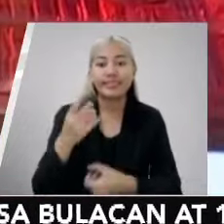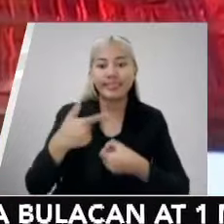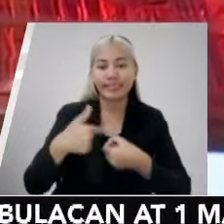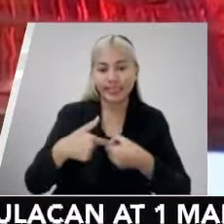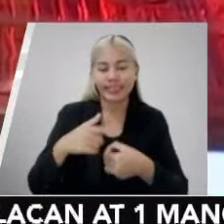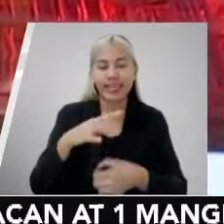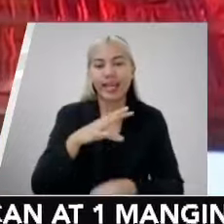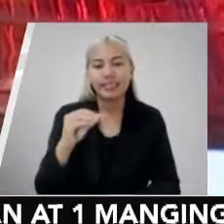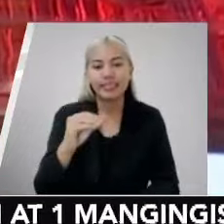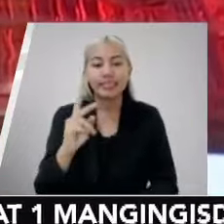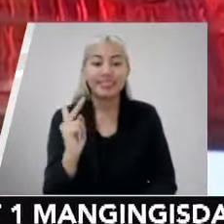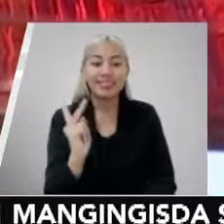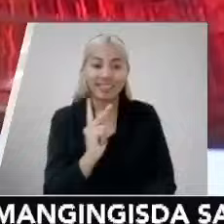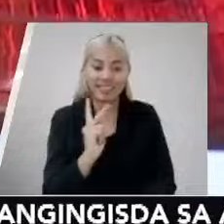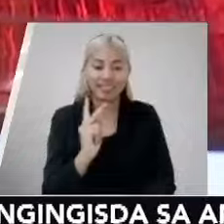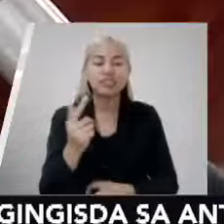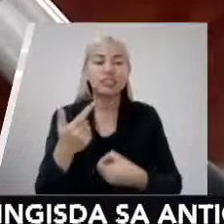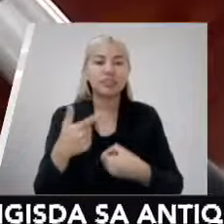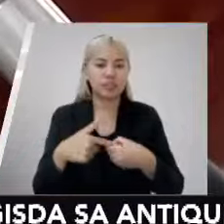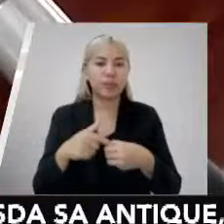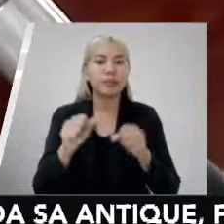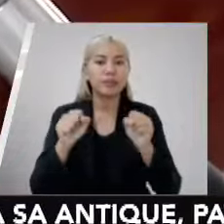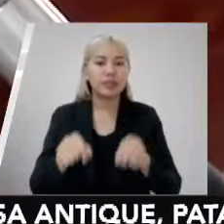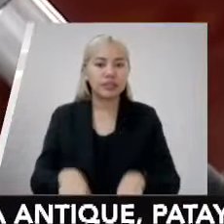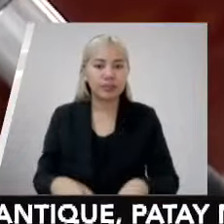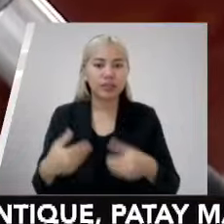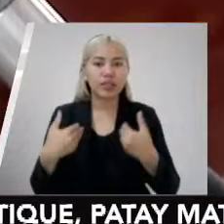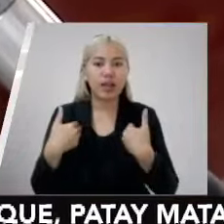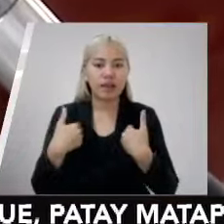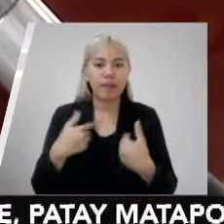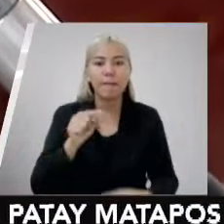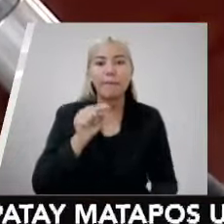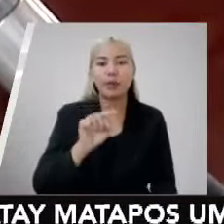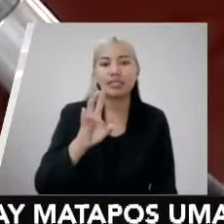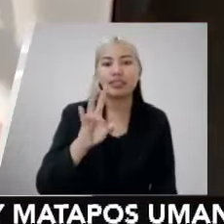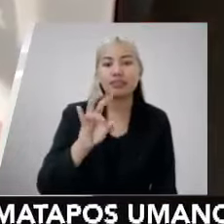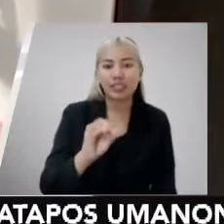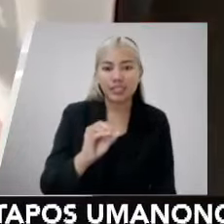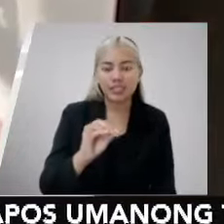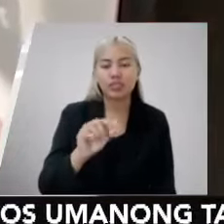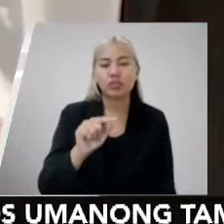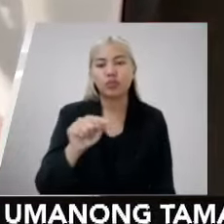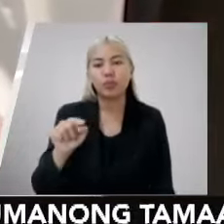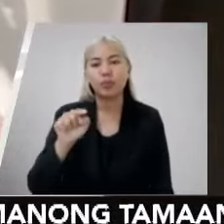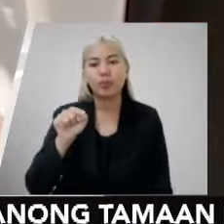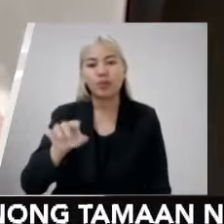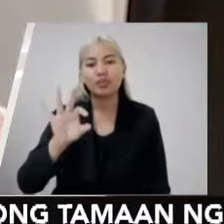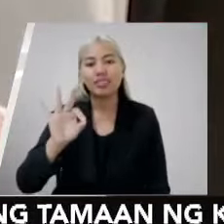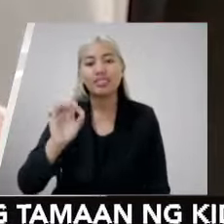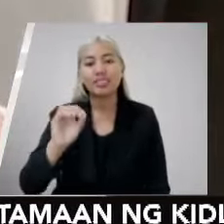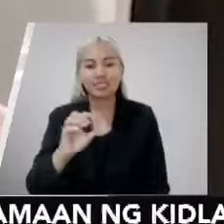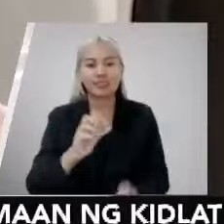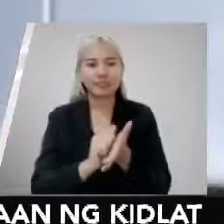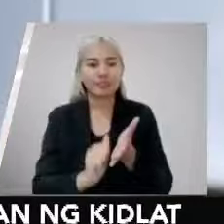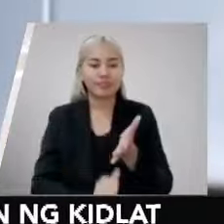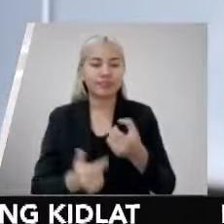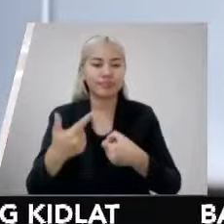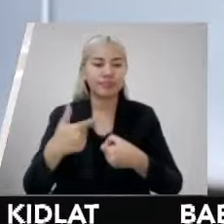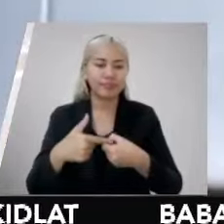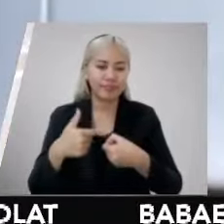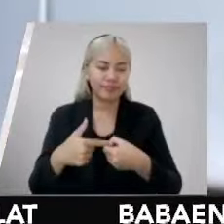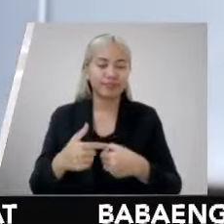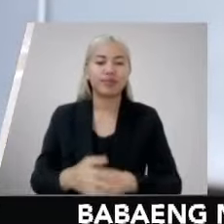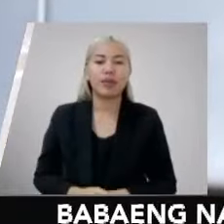may tapyas na 70 hanggang 90 centavos para sa gasolina. Inaasahan pa yung magbago batay sa huling araw ng trading ngayong